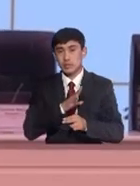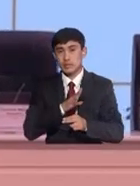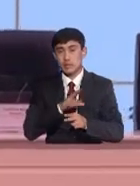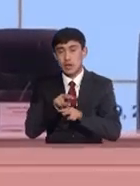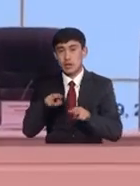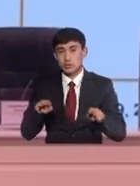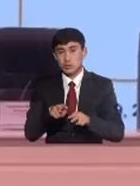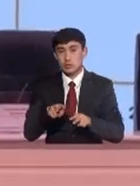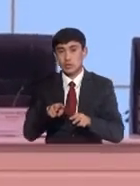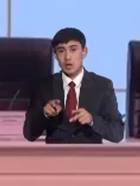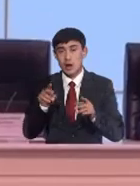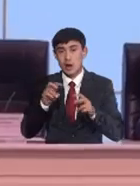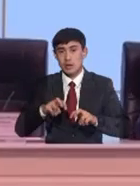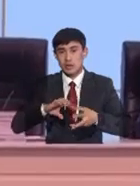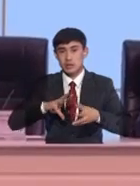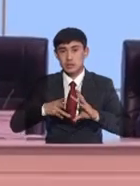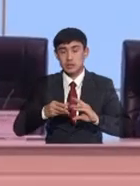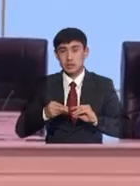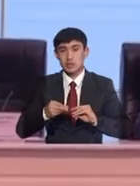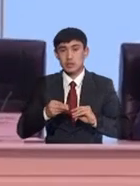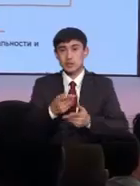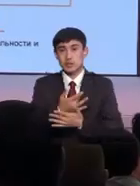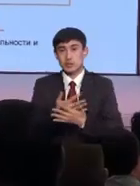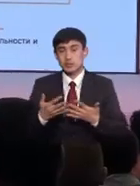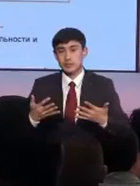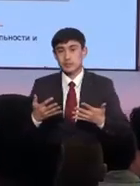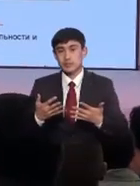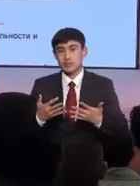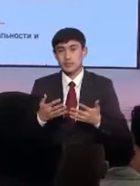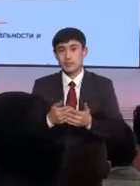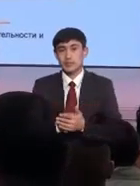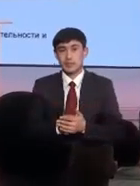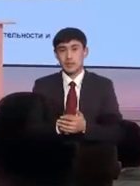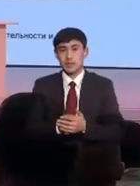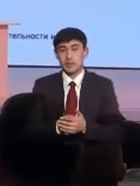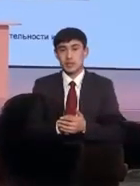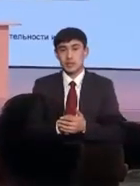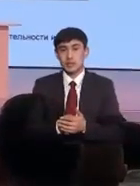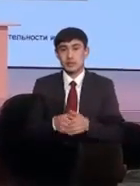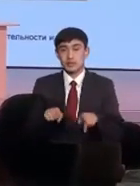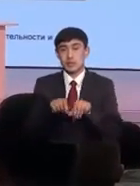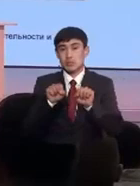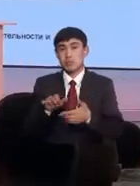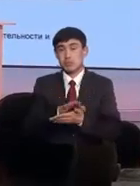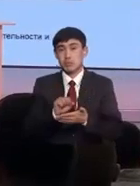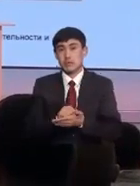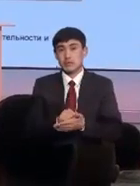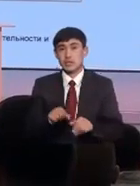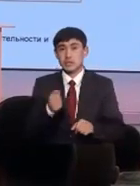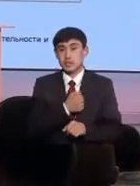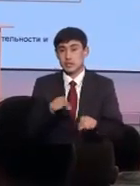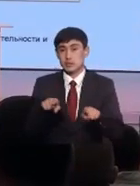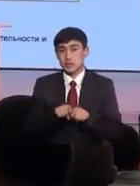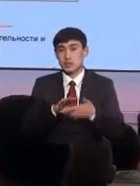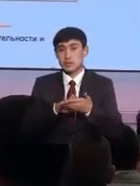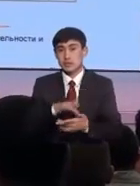контроля, мониторинга, анализа социальных сетей, интернет-ресурсов. И выявляли, вот, выезжали на места, какие-то факты подтверждали, к сожалению, какие заведения